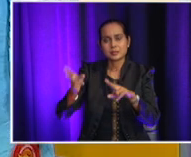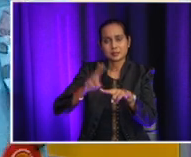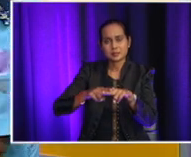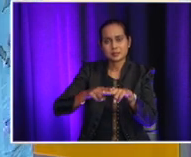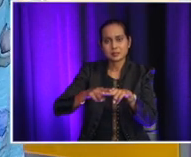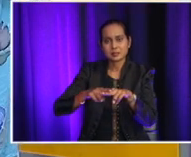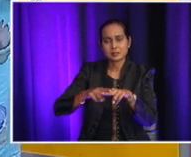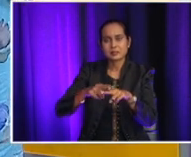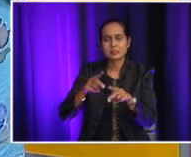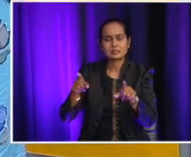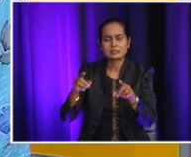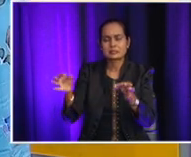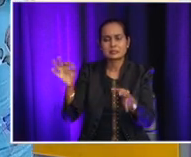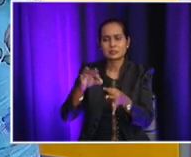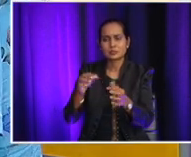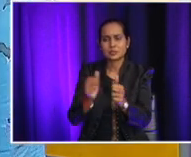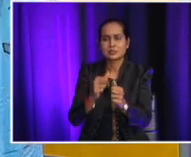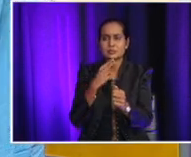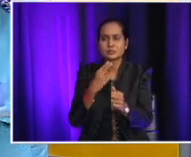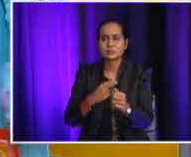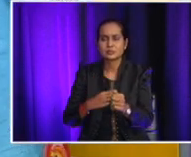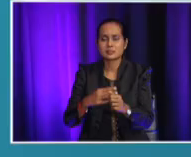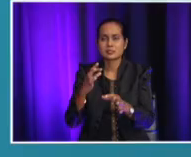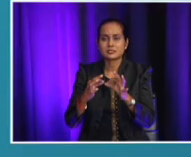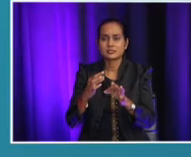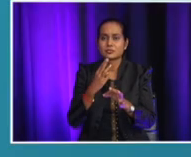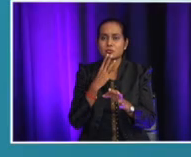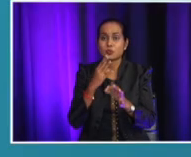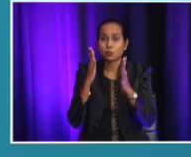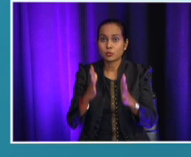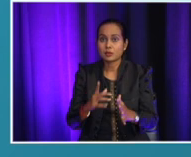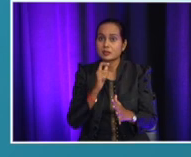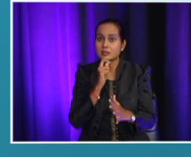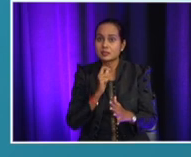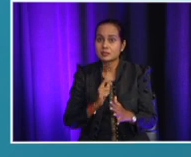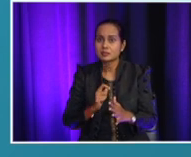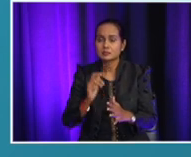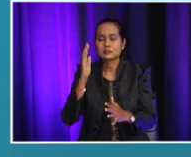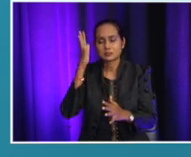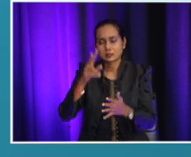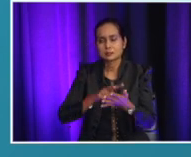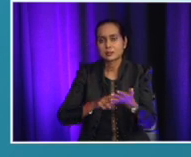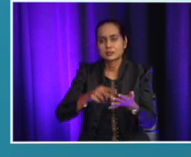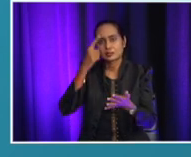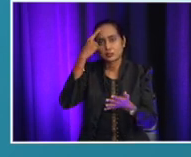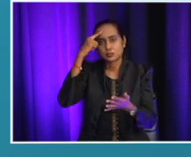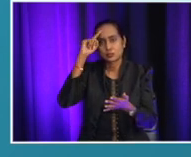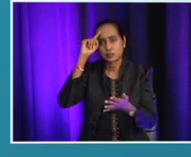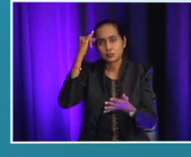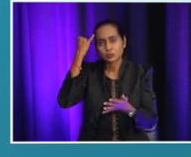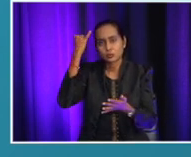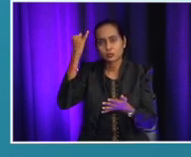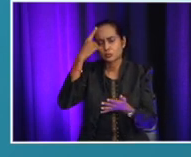usia dan biasanya kalau warga emas boleh mereka membaca untuk pengetahuan lah kan untuk mengurangi